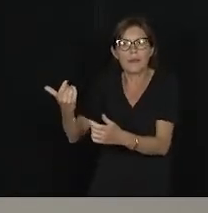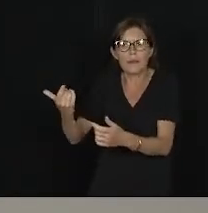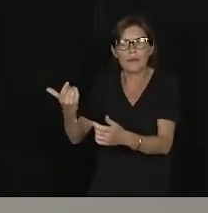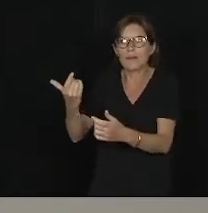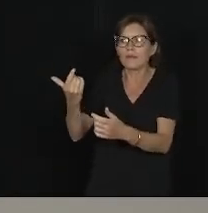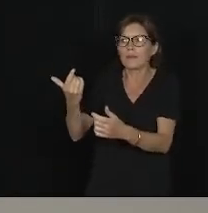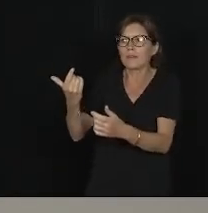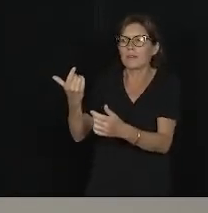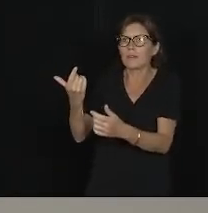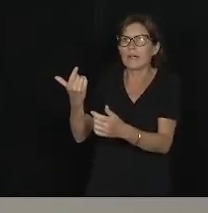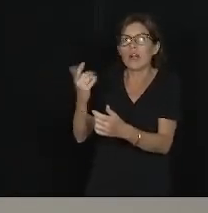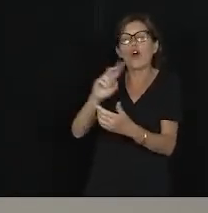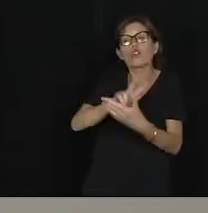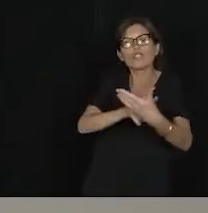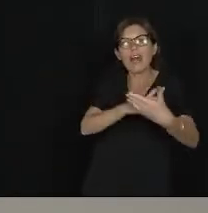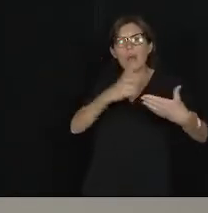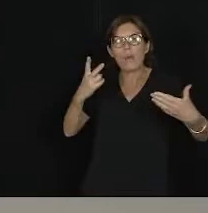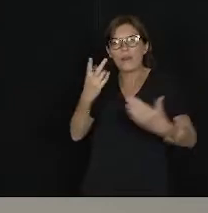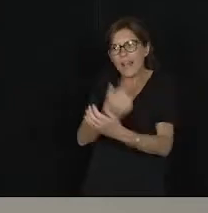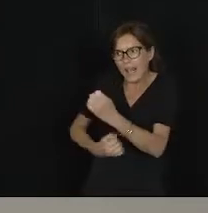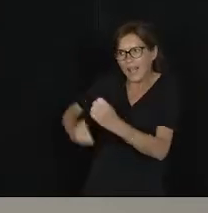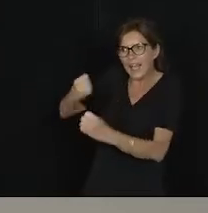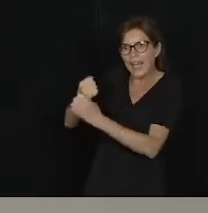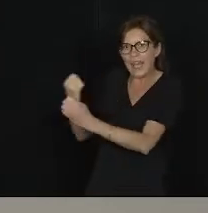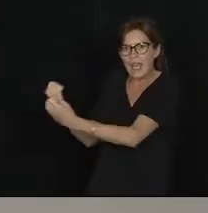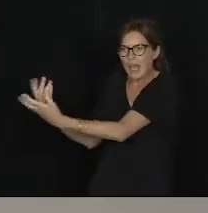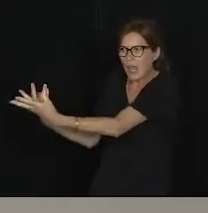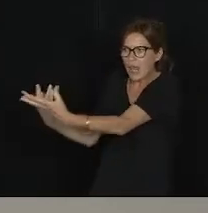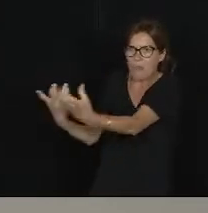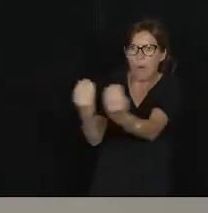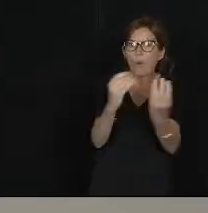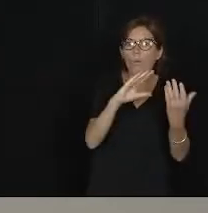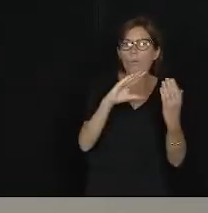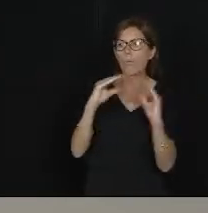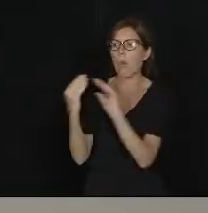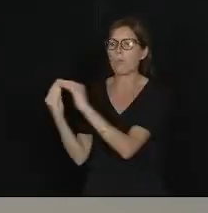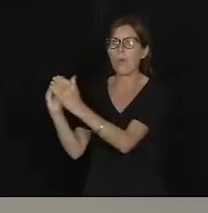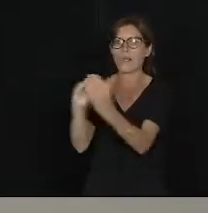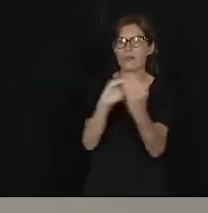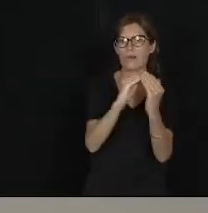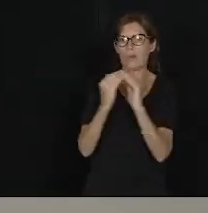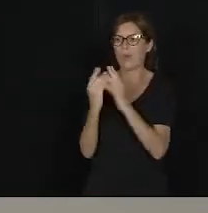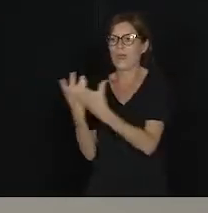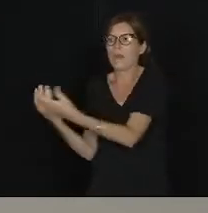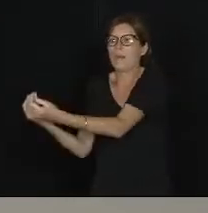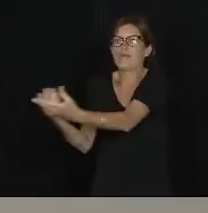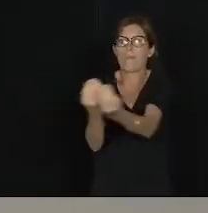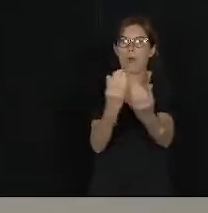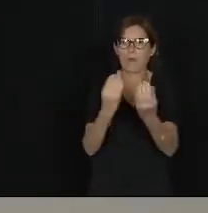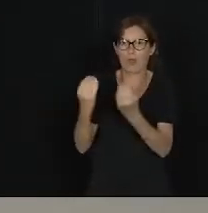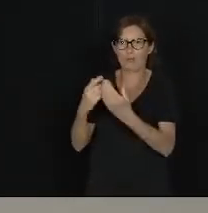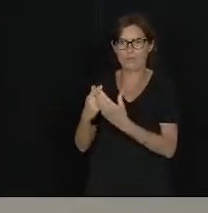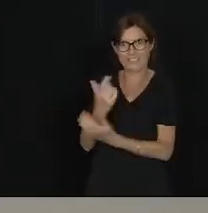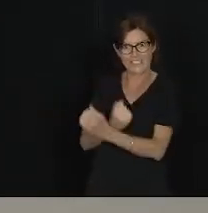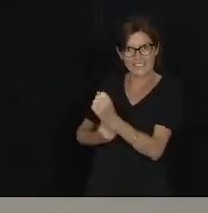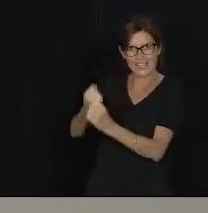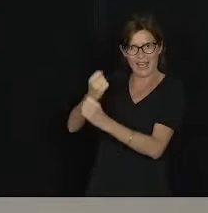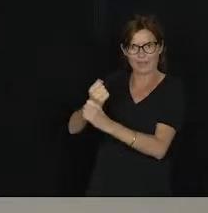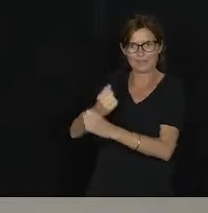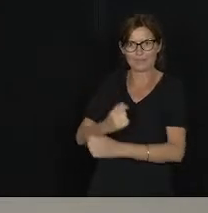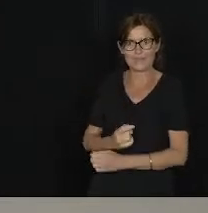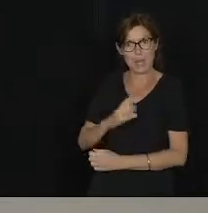Volks, c'est le peuple. Gemeinschaft, c'est la communauté. Donc, Volksgemeinschaft, ça veut dire communauté du peuple. En gros,